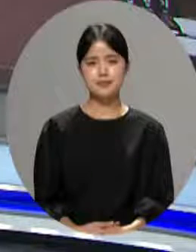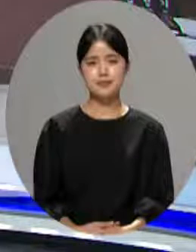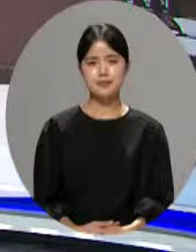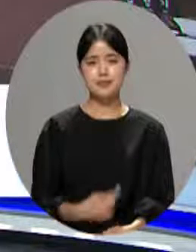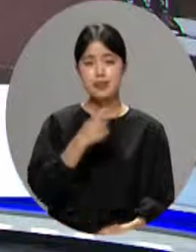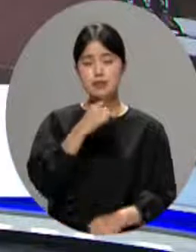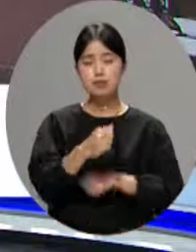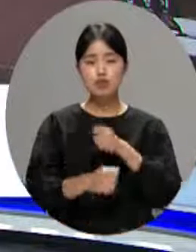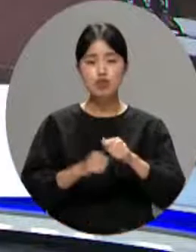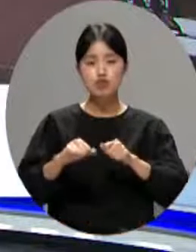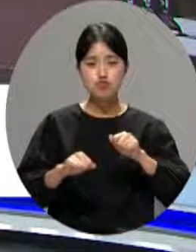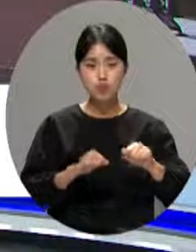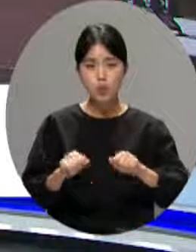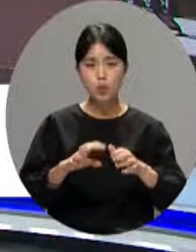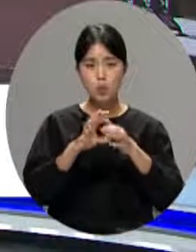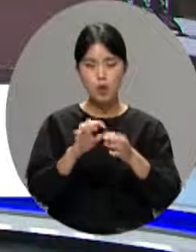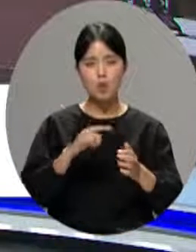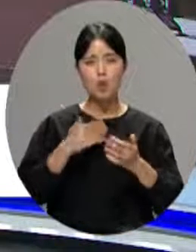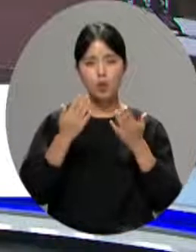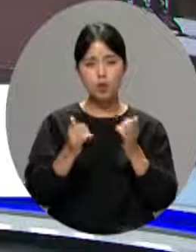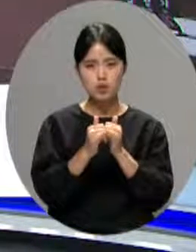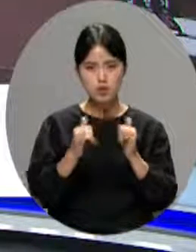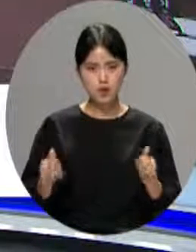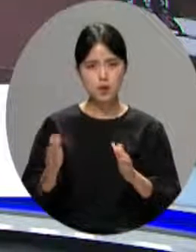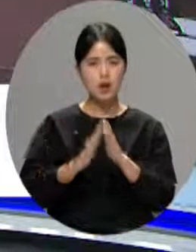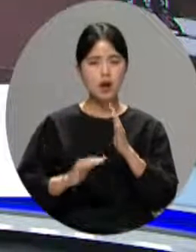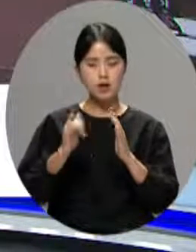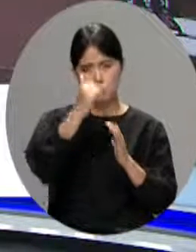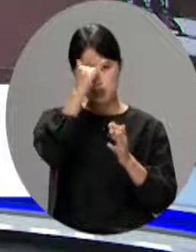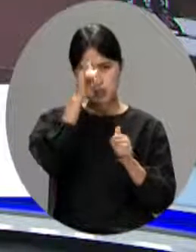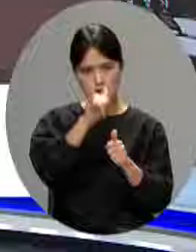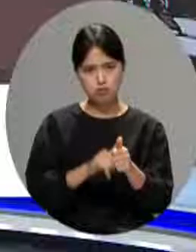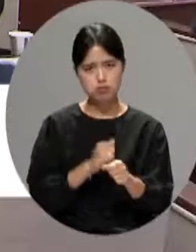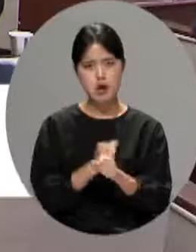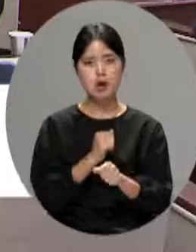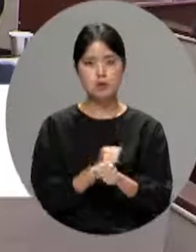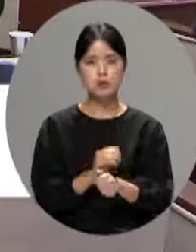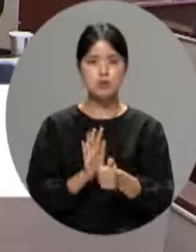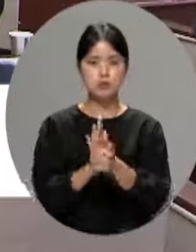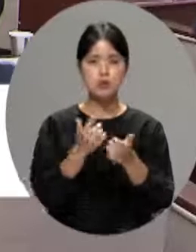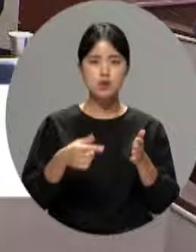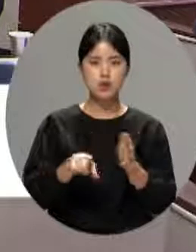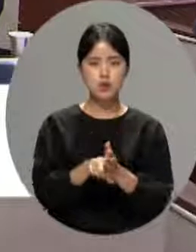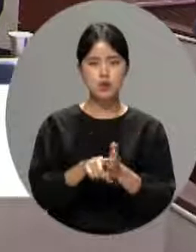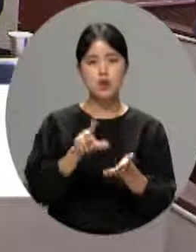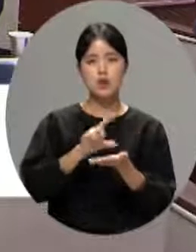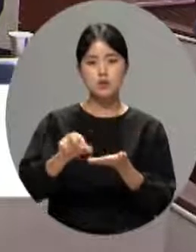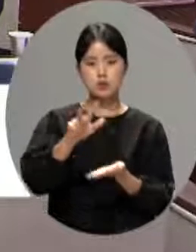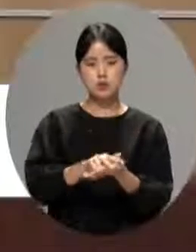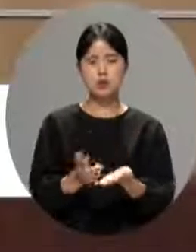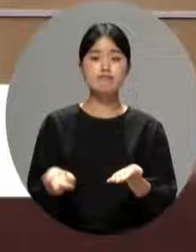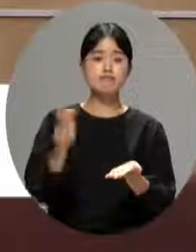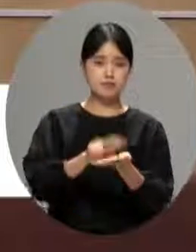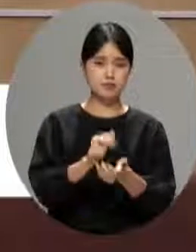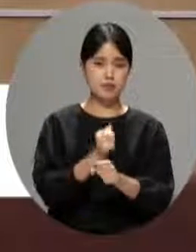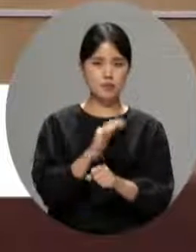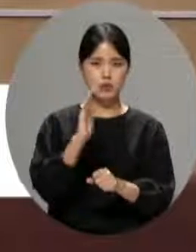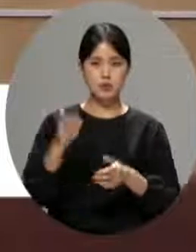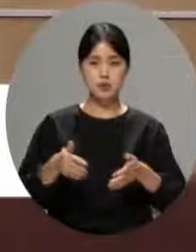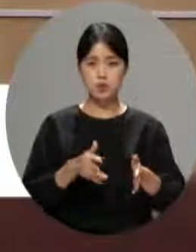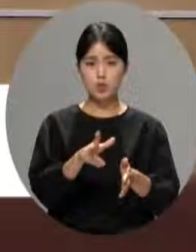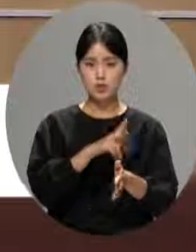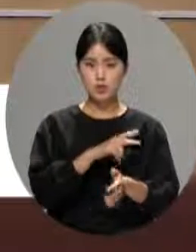민주화운동 관련 공헌자 와 그 유족을 예우 하고 지원하기 위한 조례제정 해 추진됩니다 도의회는